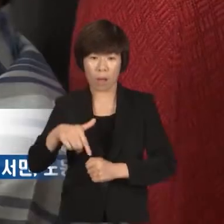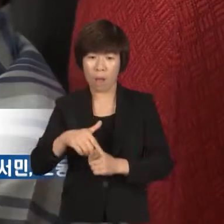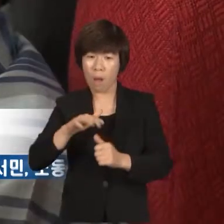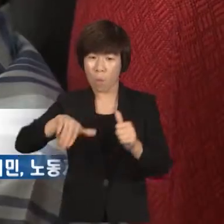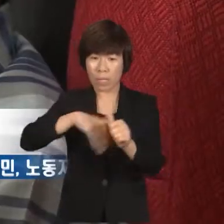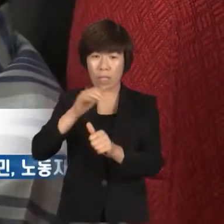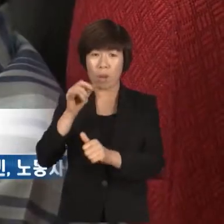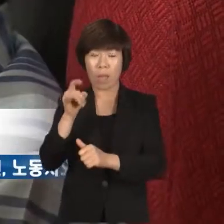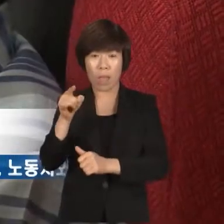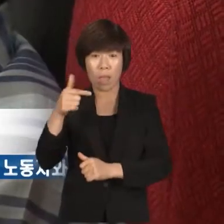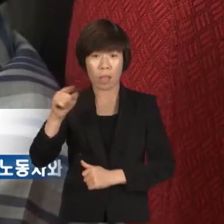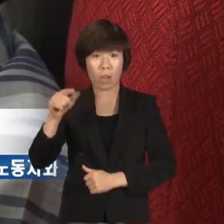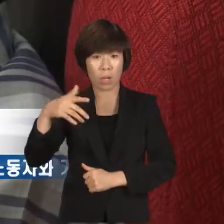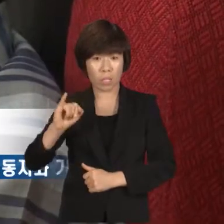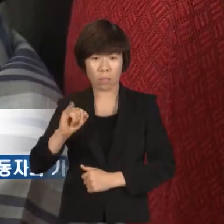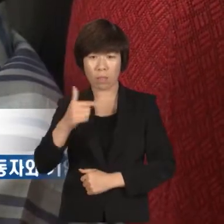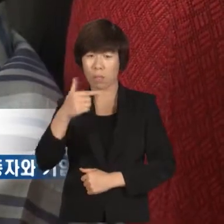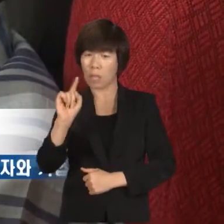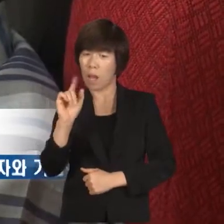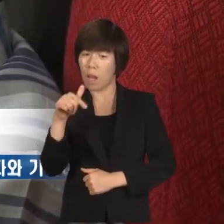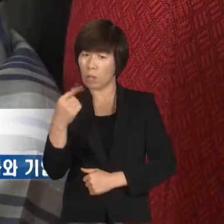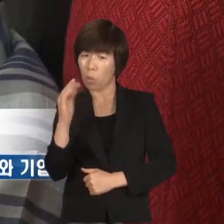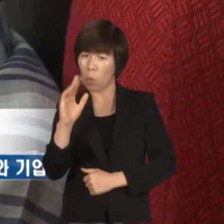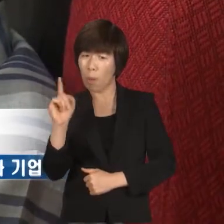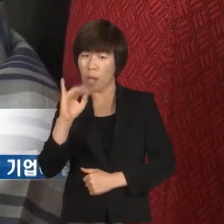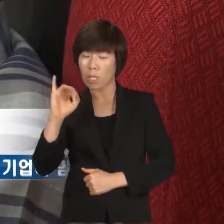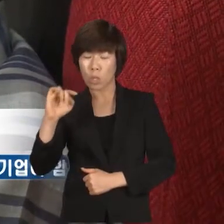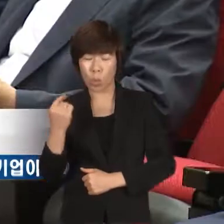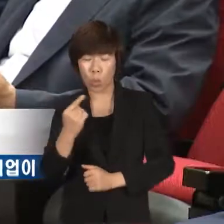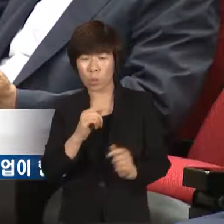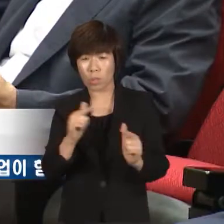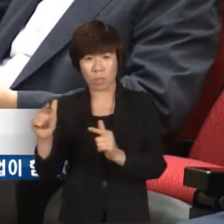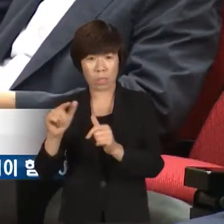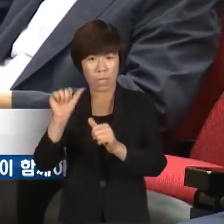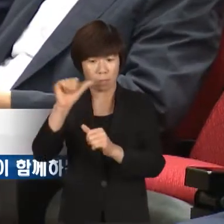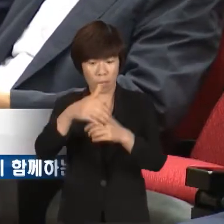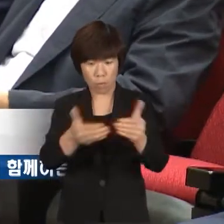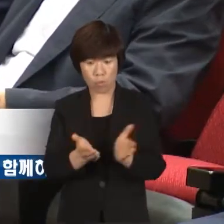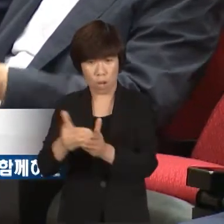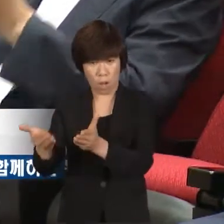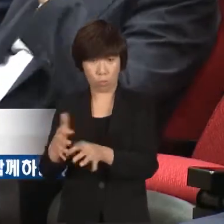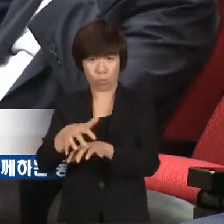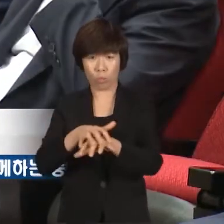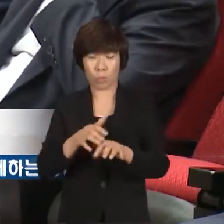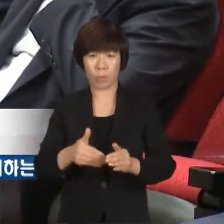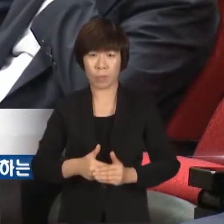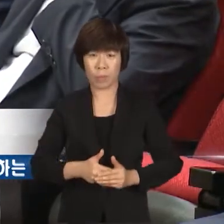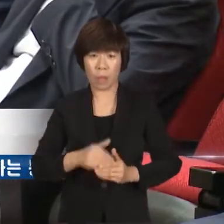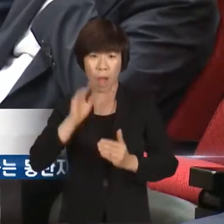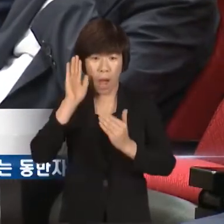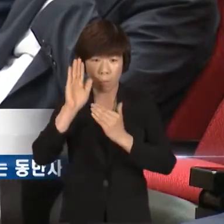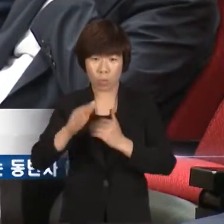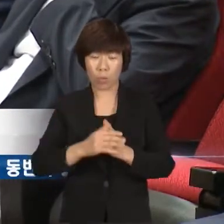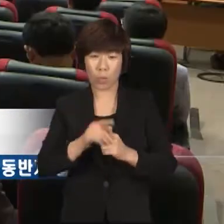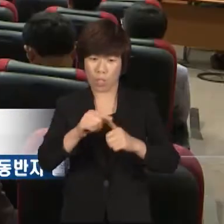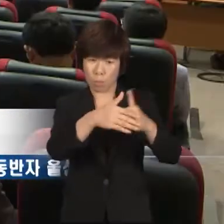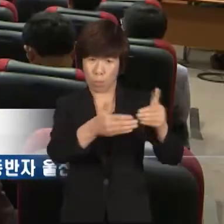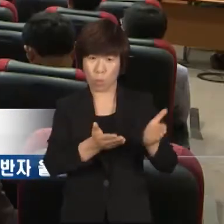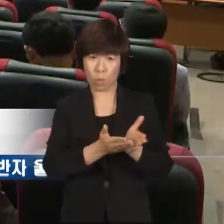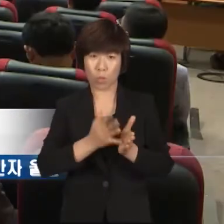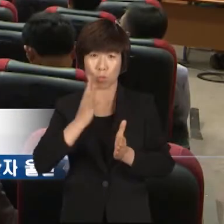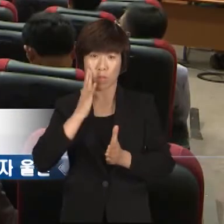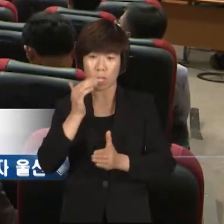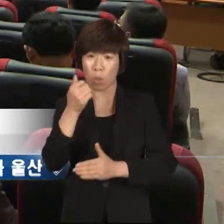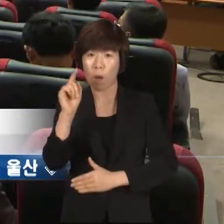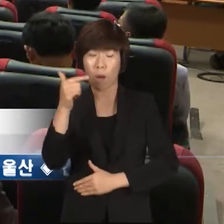환경에너지, 나노바이오, 석유화학, 기술혁신 등 5개 분과로 구성됐습니다. 앞으로 화학